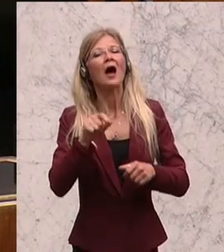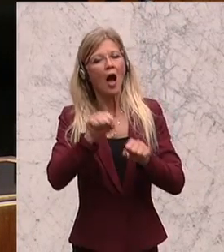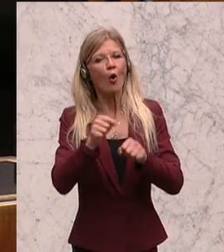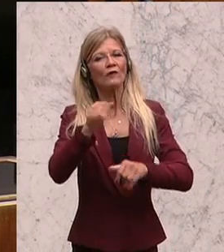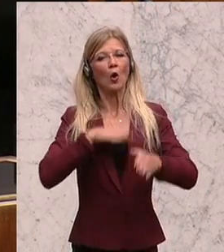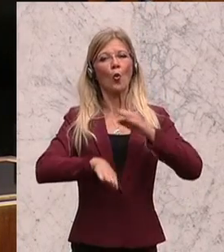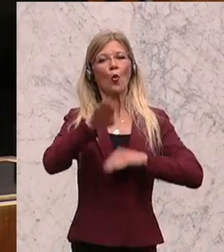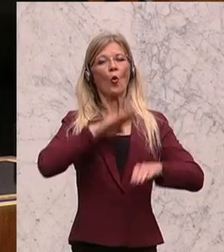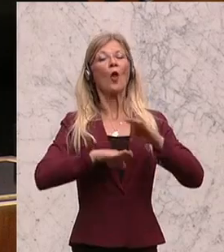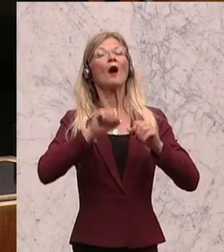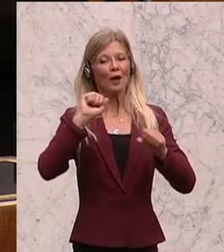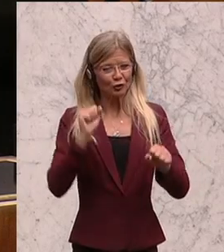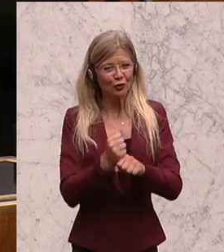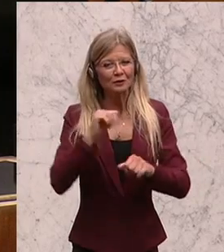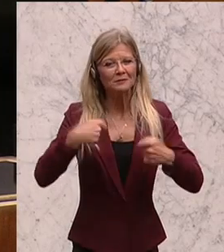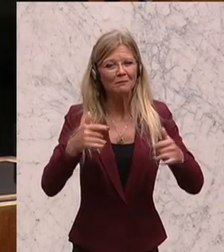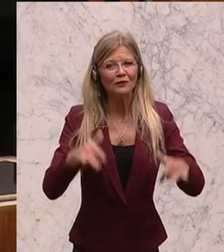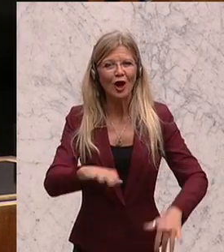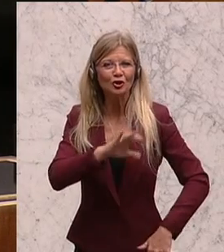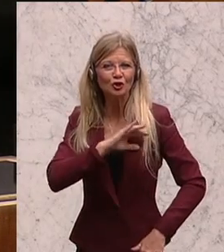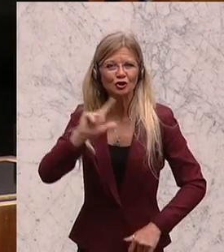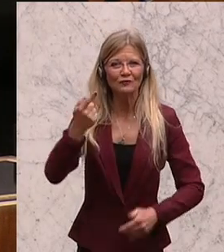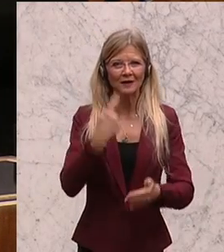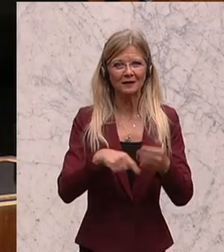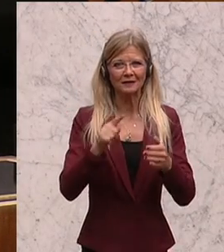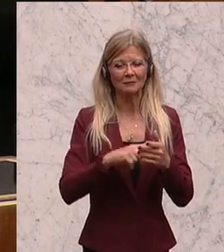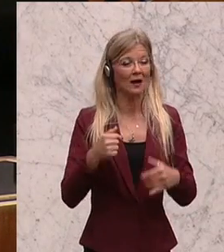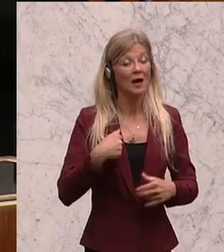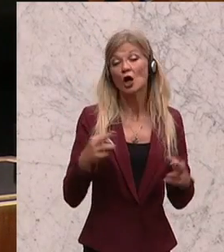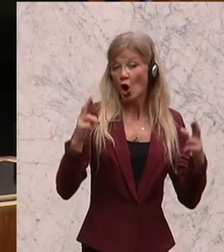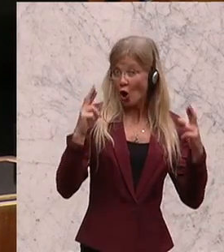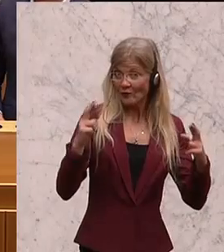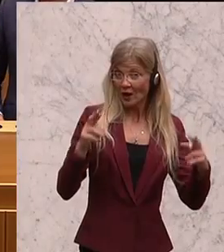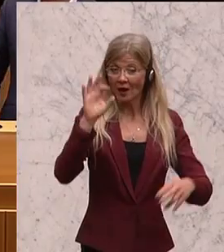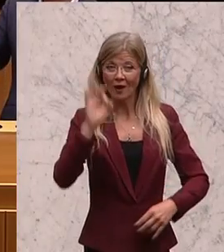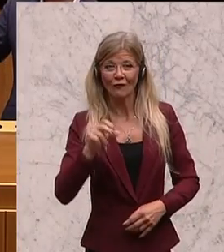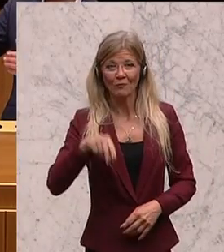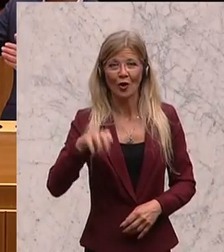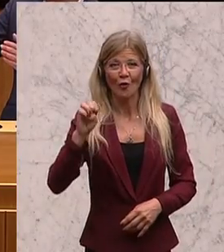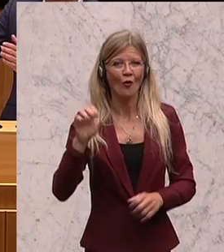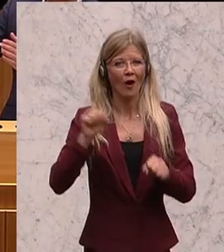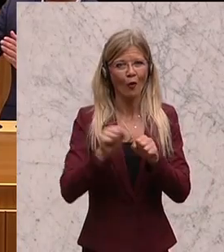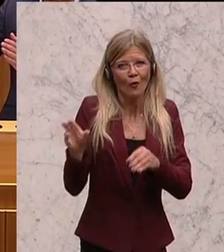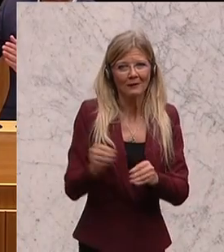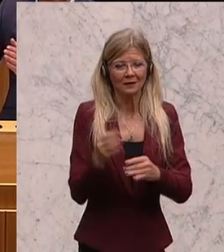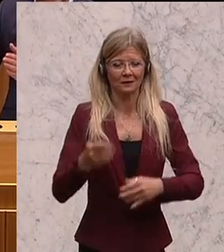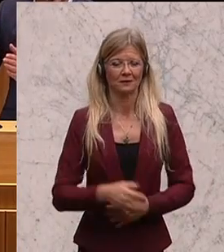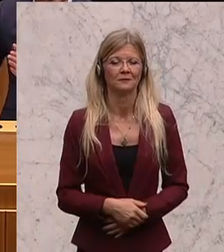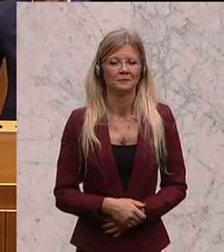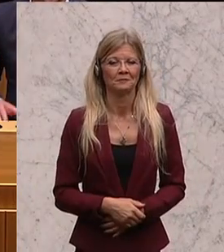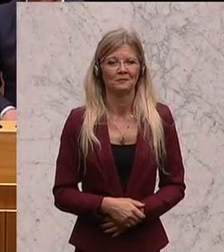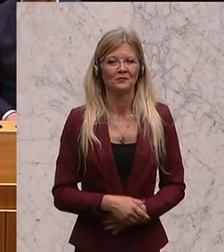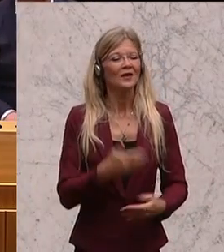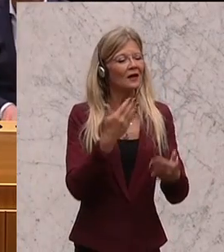Ich hoffe, dass auch natürlich die ÖVP sich dem widmen wird. Um Mittel hier freizumachen, können wir zum Beispiel in der